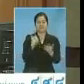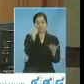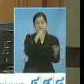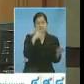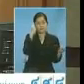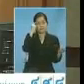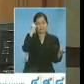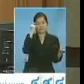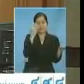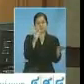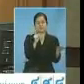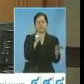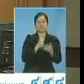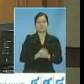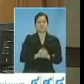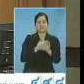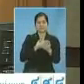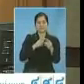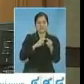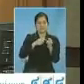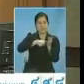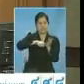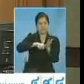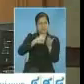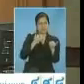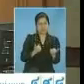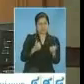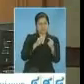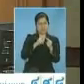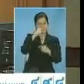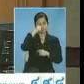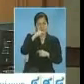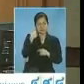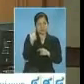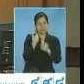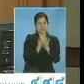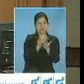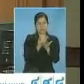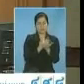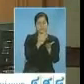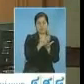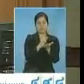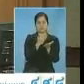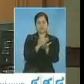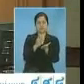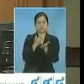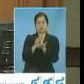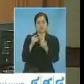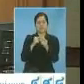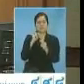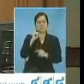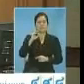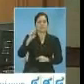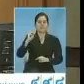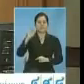ว่าเมื่อตอนที่เราเป็นหนี้วันนี้เรามีการใช้หนี้ประเทศไทยมีการใช้หนี้เงินกู้ IMF ได้ก่อนกำหนดซึ่งเ